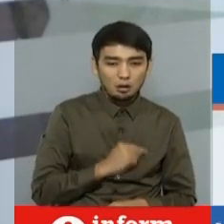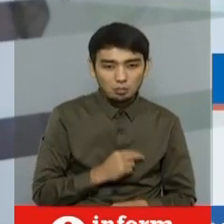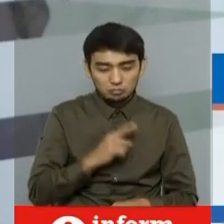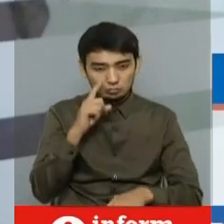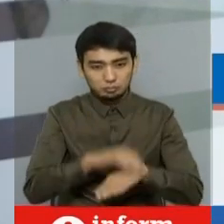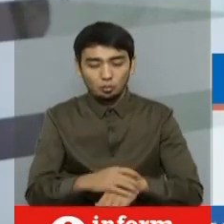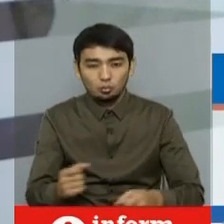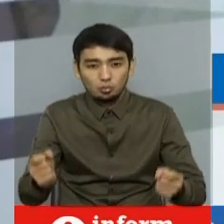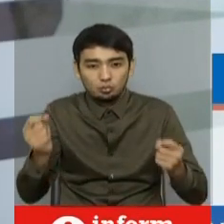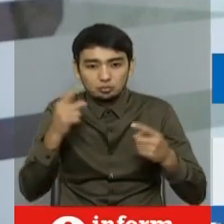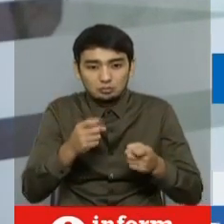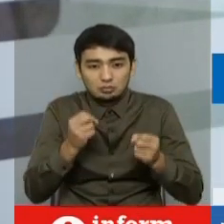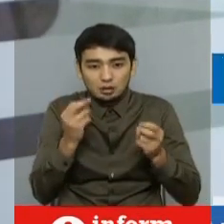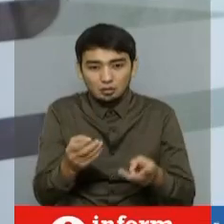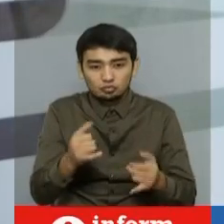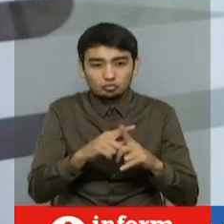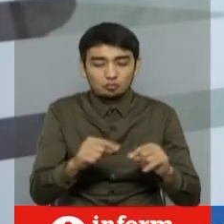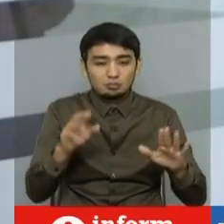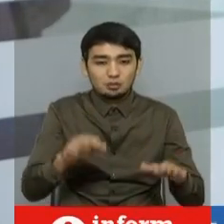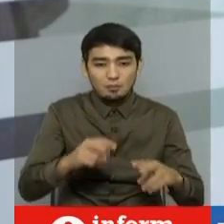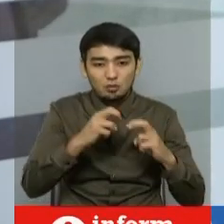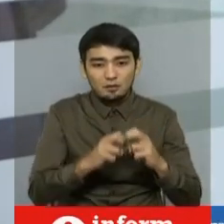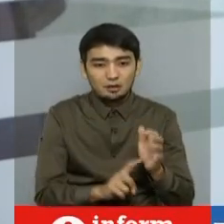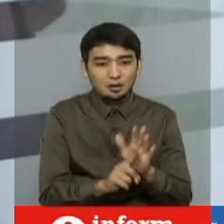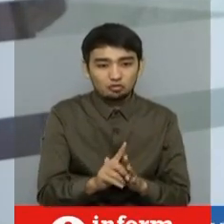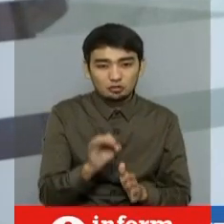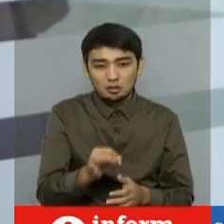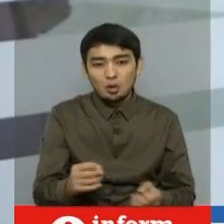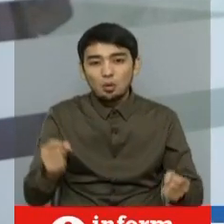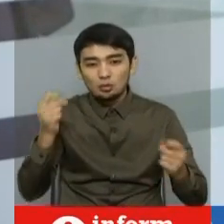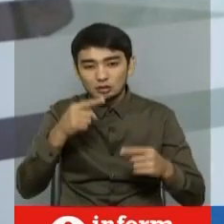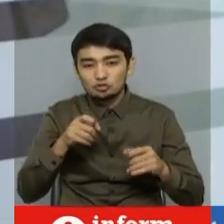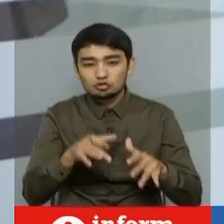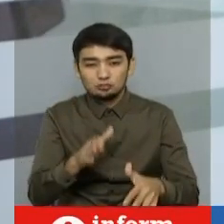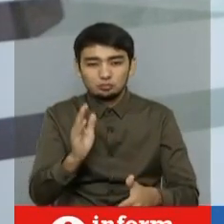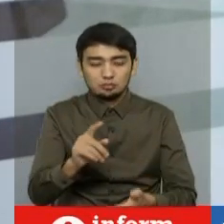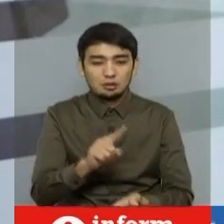анықталды. Енді мектептерге тексерулер жалғасып жатыр. Оның нәтижесімен тиісті шешім қабылданатын болады.